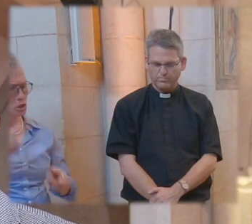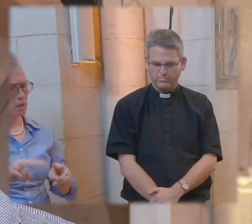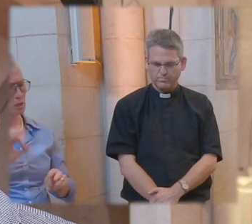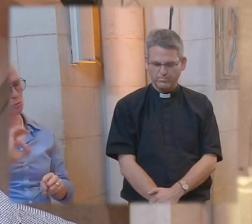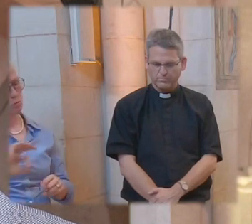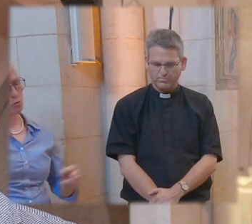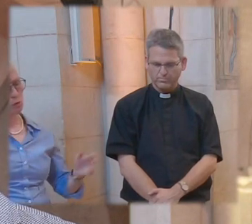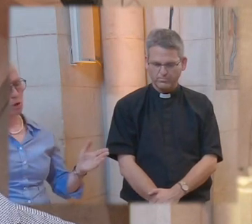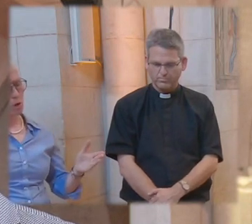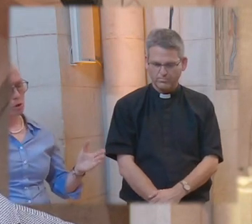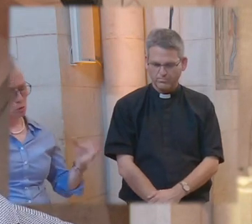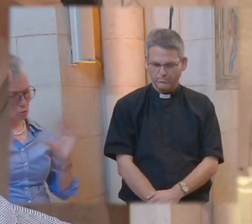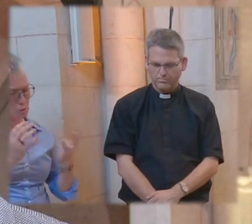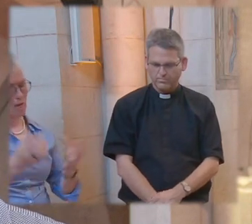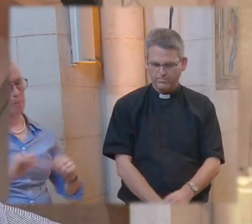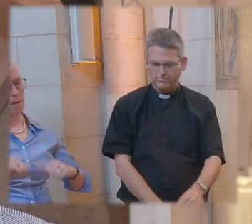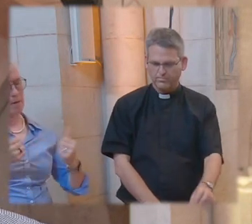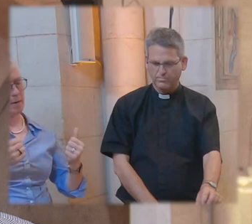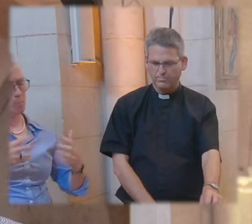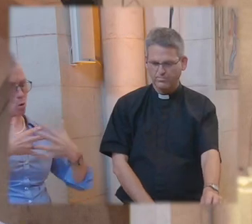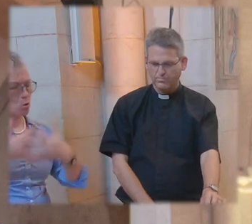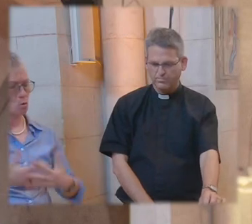Christus erhöht am Kreuze.